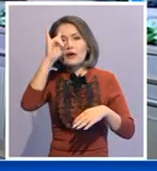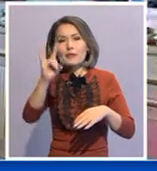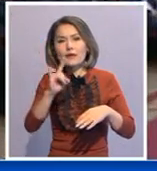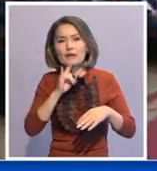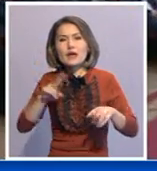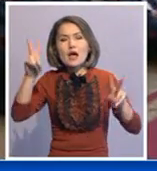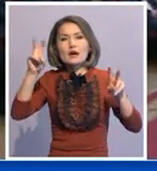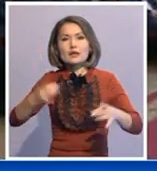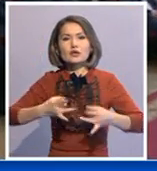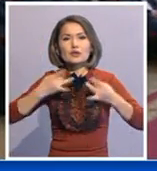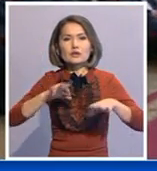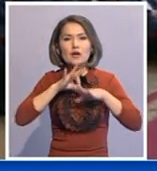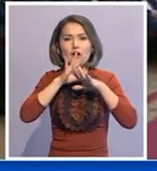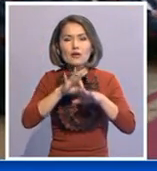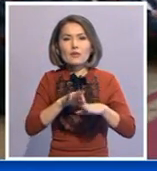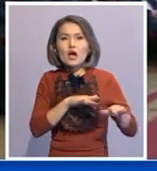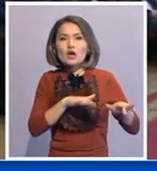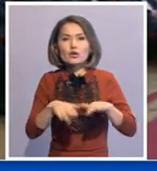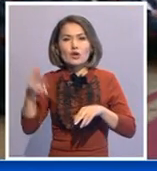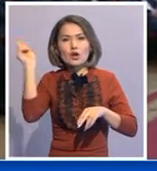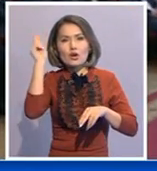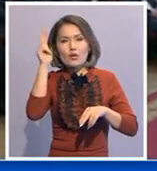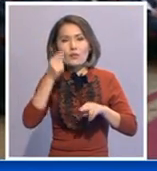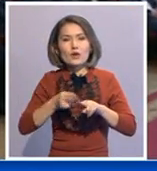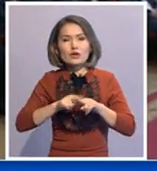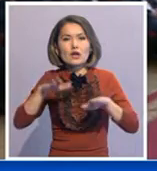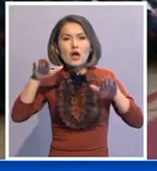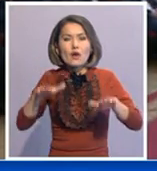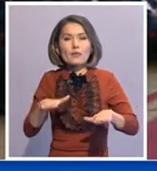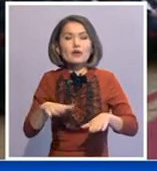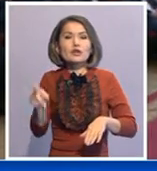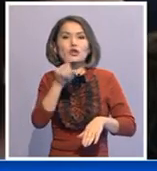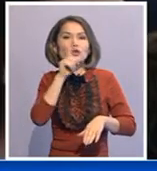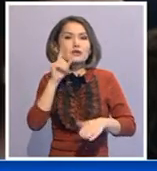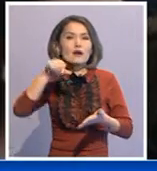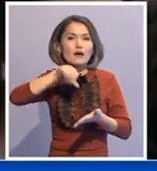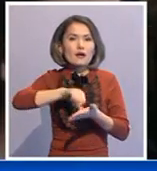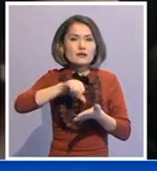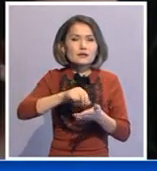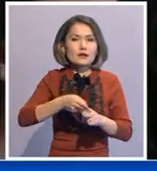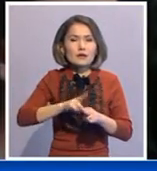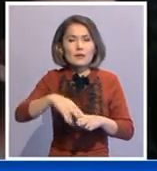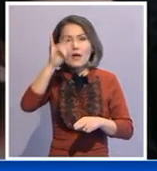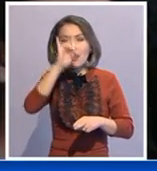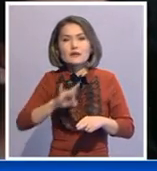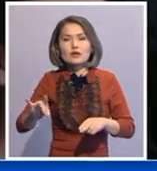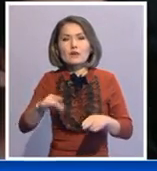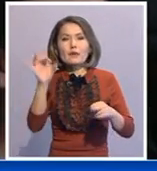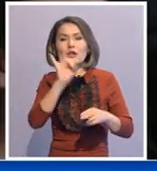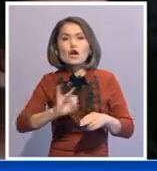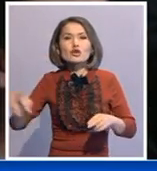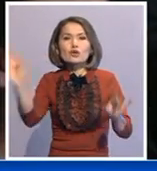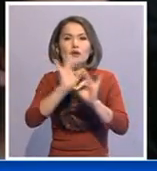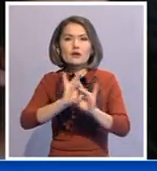атты салтанатты кеште айтылды. Шараға оқу орнының оқытушылары мен студенттері қатысып, ел егемендігінің жетістігін ортаға салды. Тәуелсіздікпен